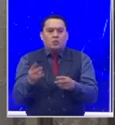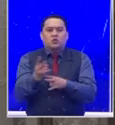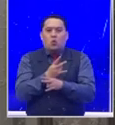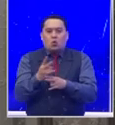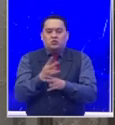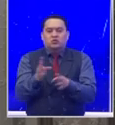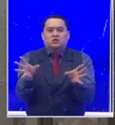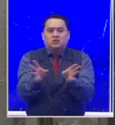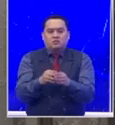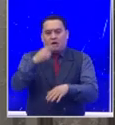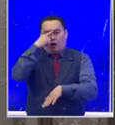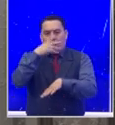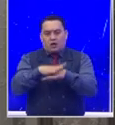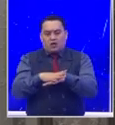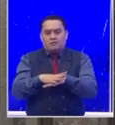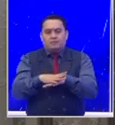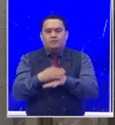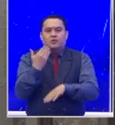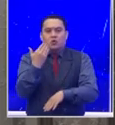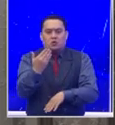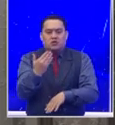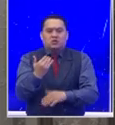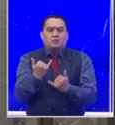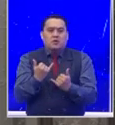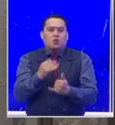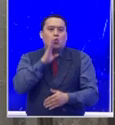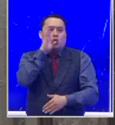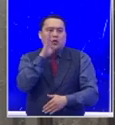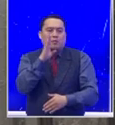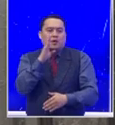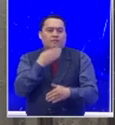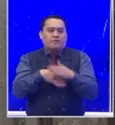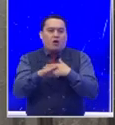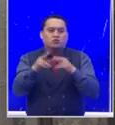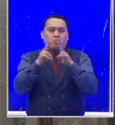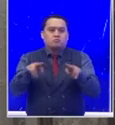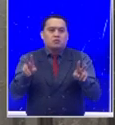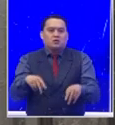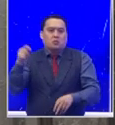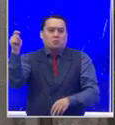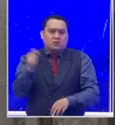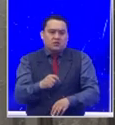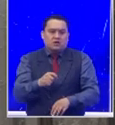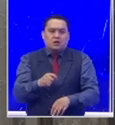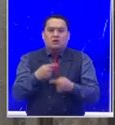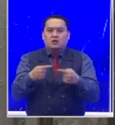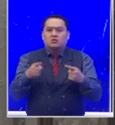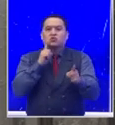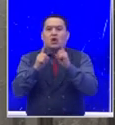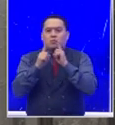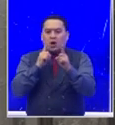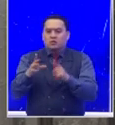ночью с нами, Амадык Габасович Баталов. Мы утром только выходили из палаток, он уже приезжал, были разные